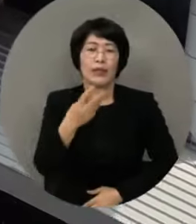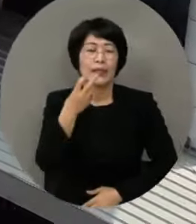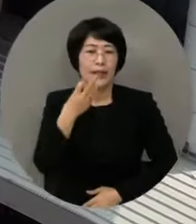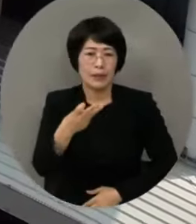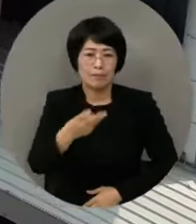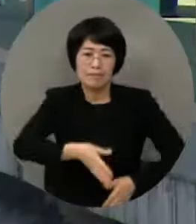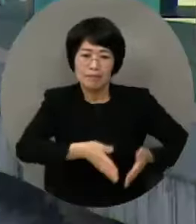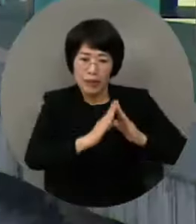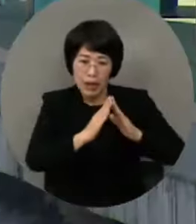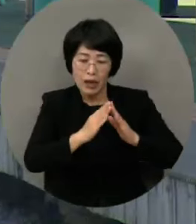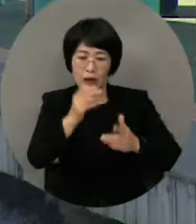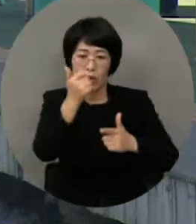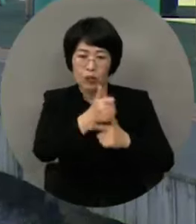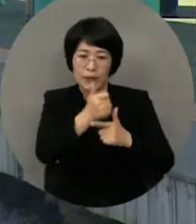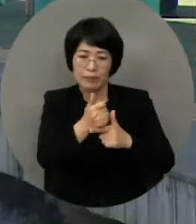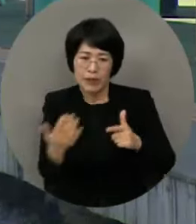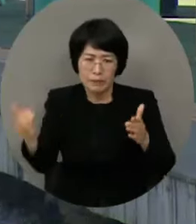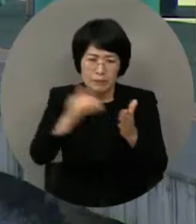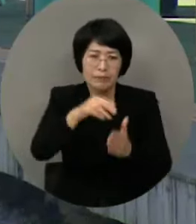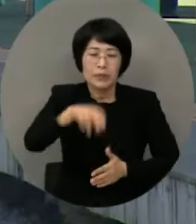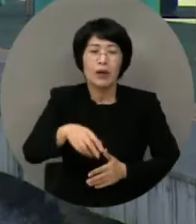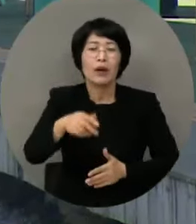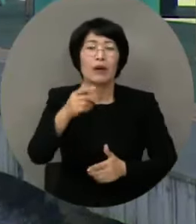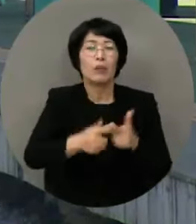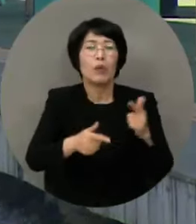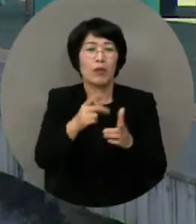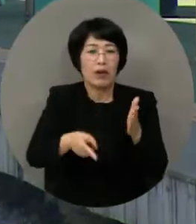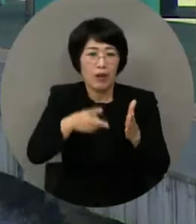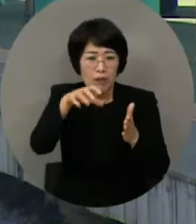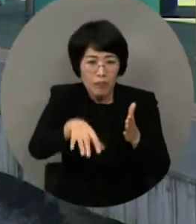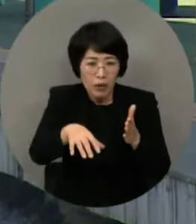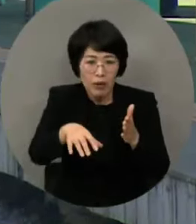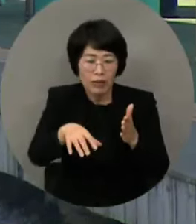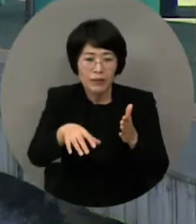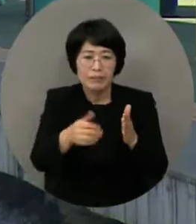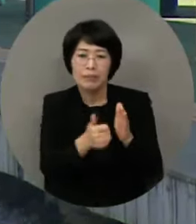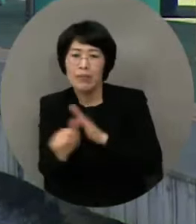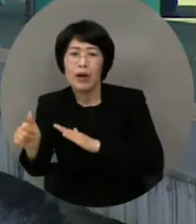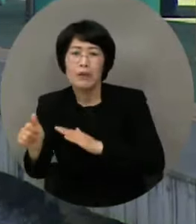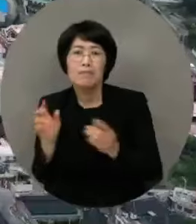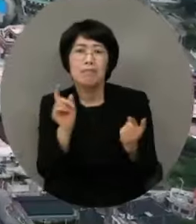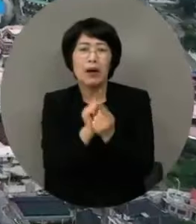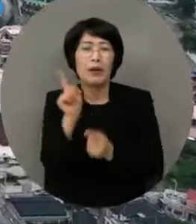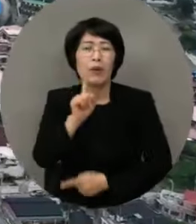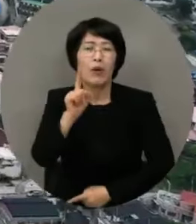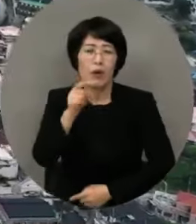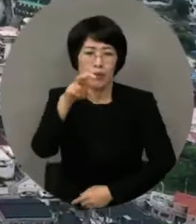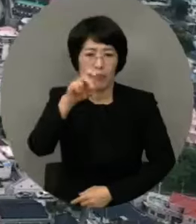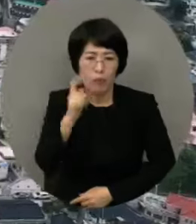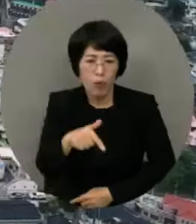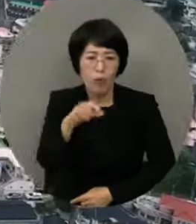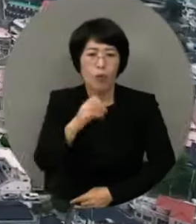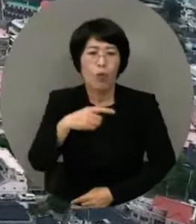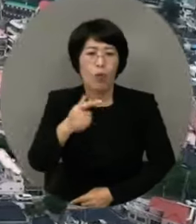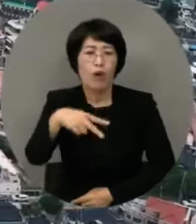1913년 개통한 호남선의 종착역. 목포역을 빠져나오면 바로 만나는 곳이